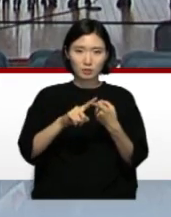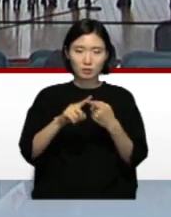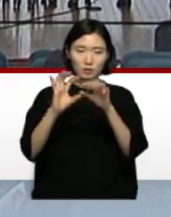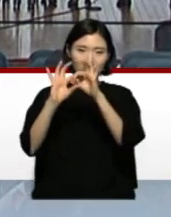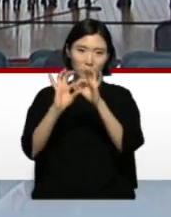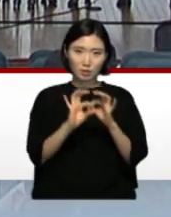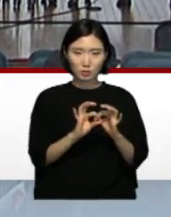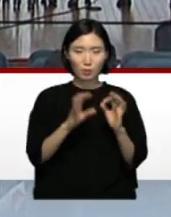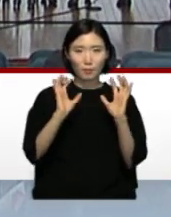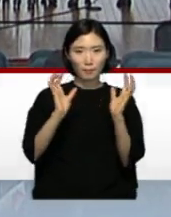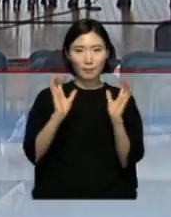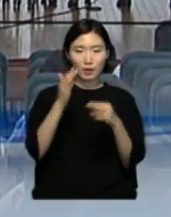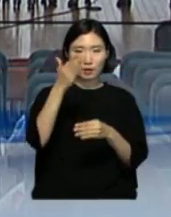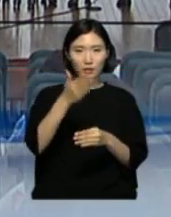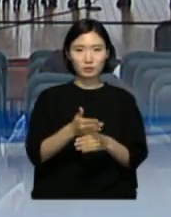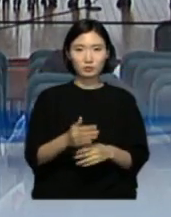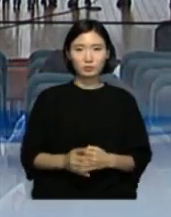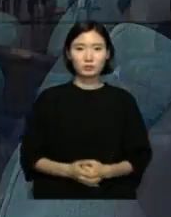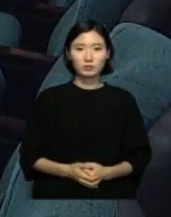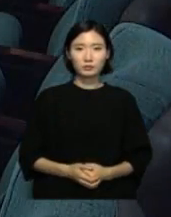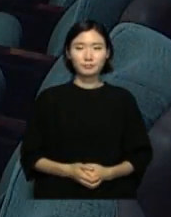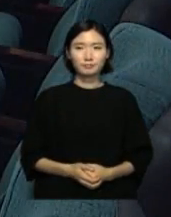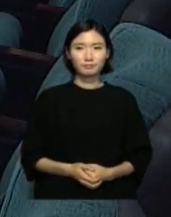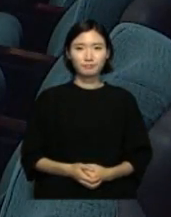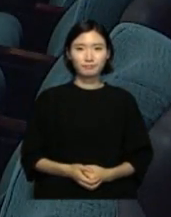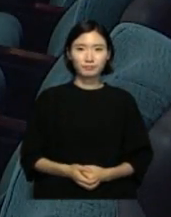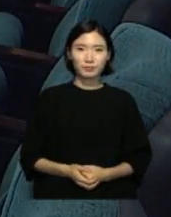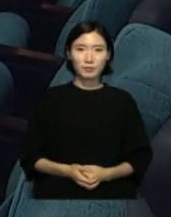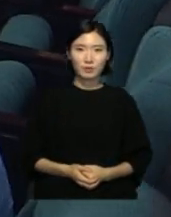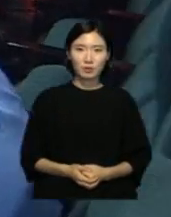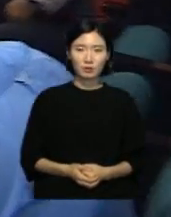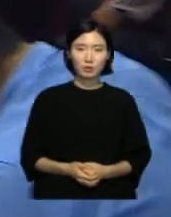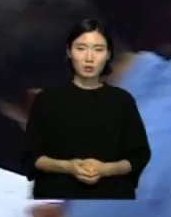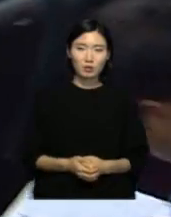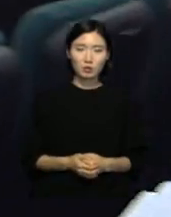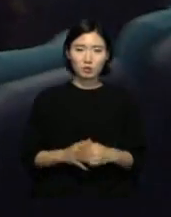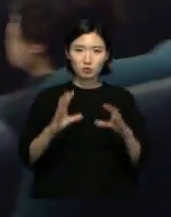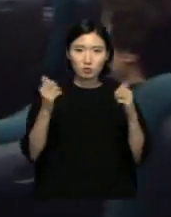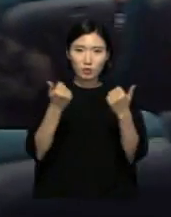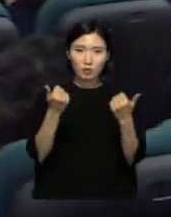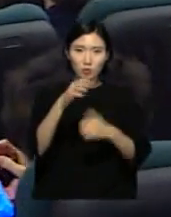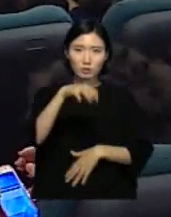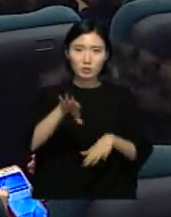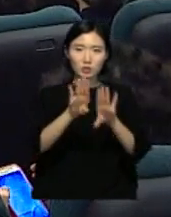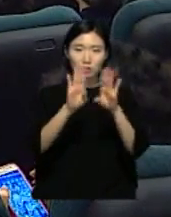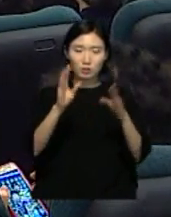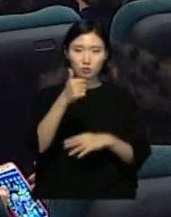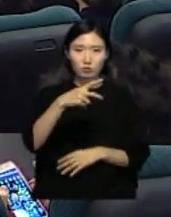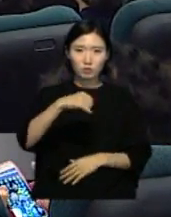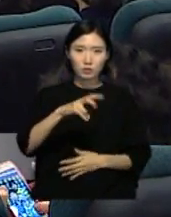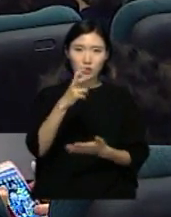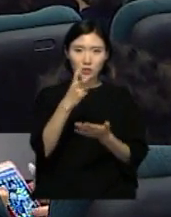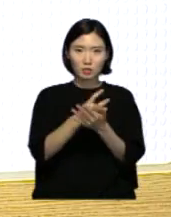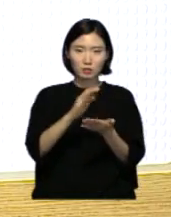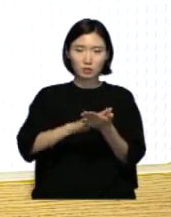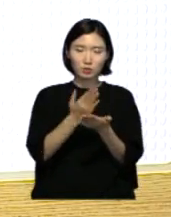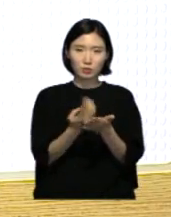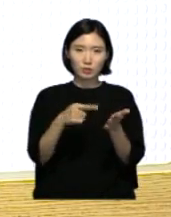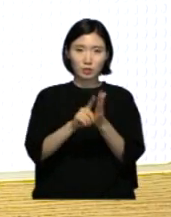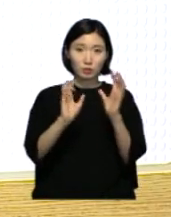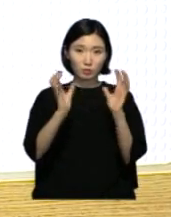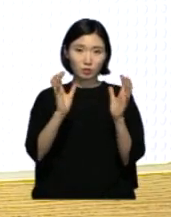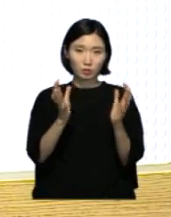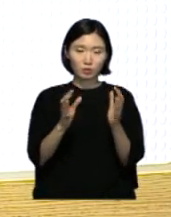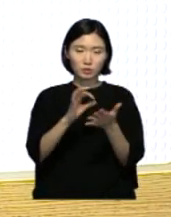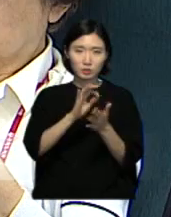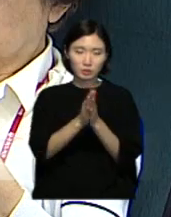진행되고 있습니다. 엄종규 기자입니다. 지난 5일 국회에서 열린 누진제 개선을 위한 토론회입니다.